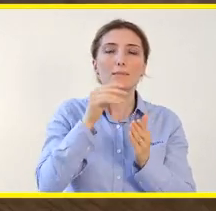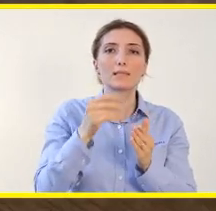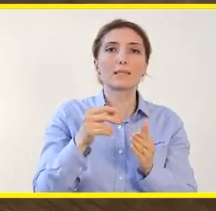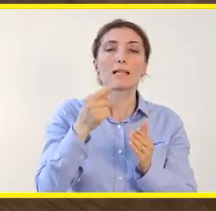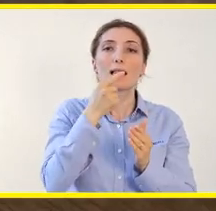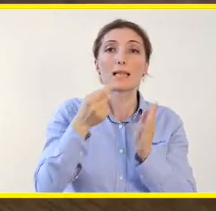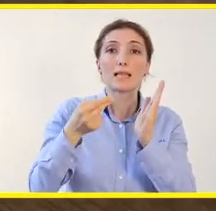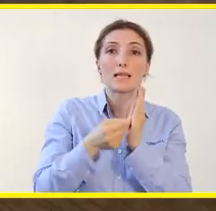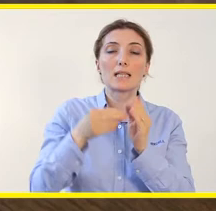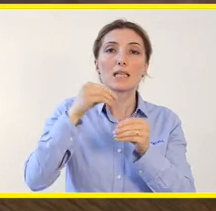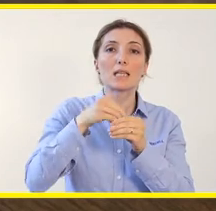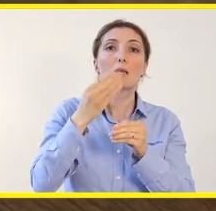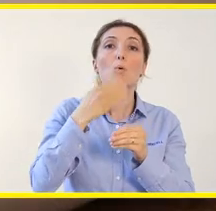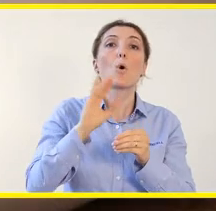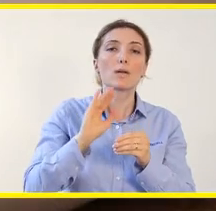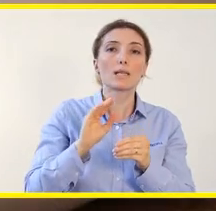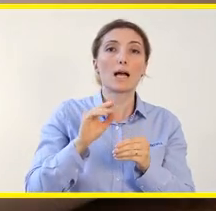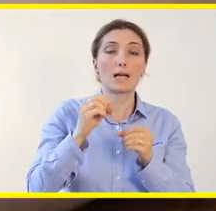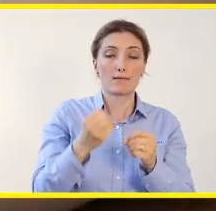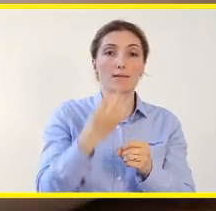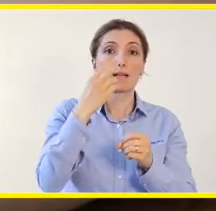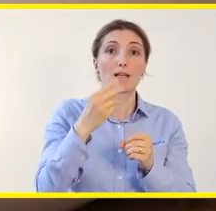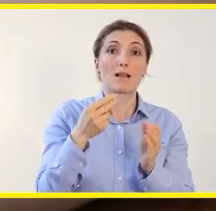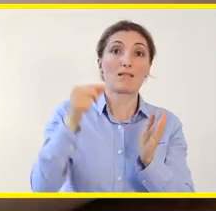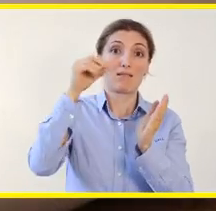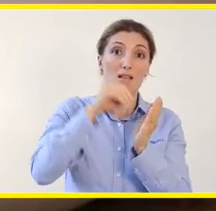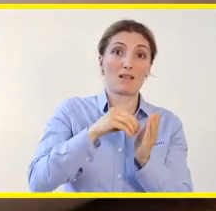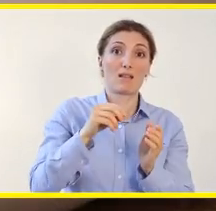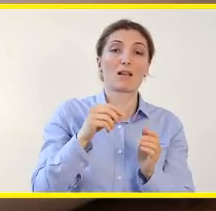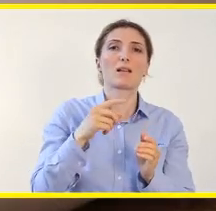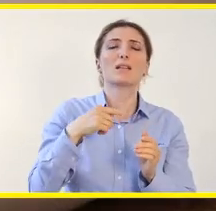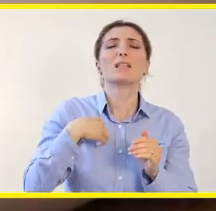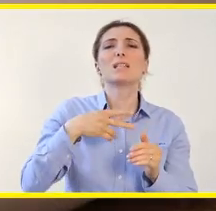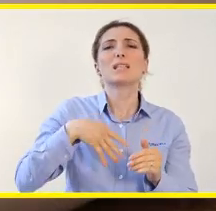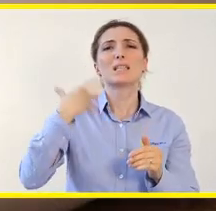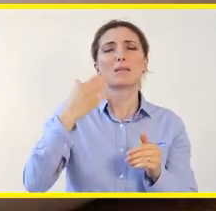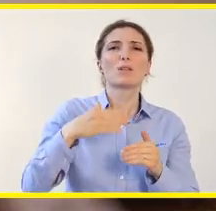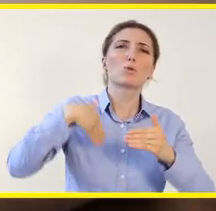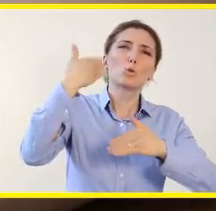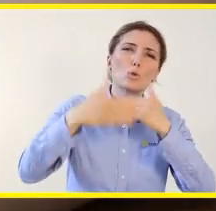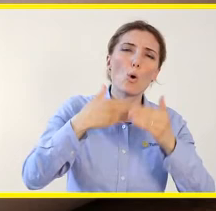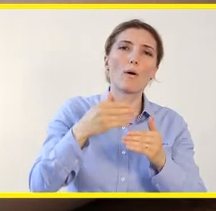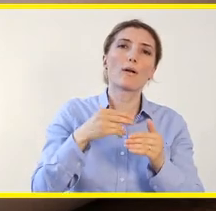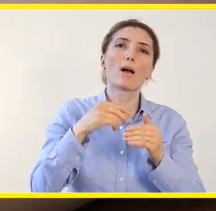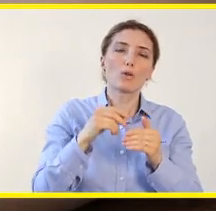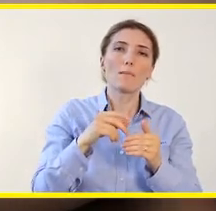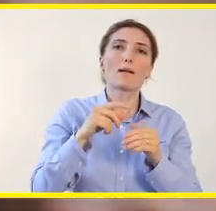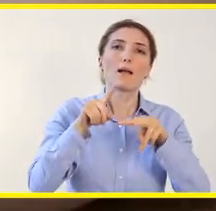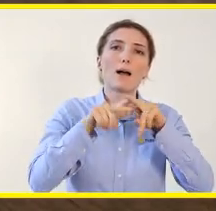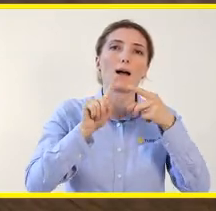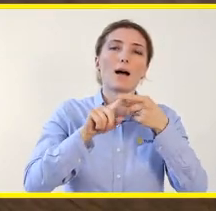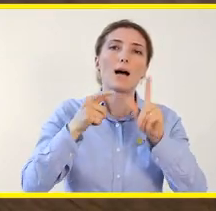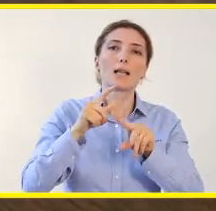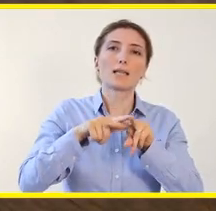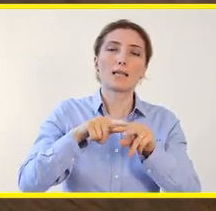SIM kartınız cihazda değil ise SIM kartınızı cihaza takın ekranı gelir. Daha sonra takmak isterseniz atla seçeneği